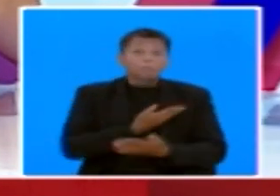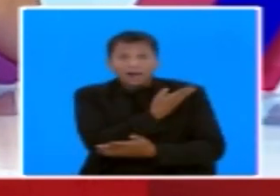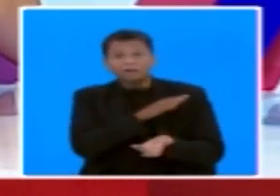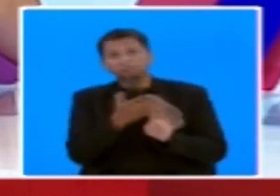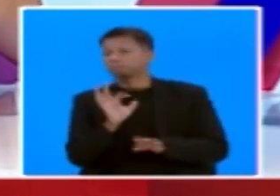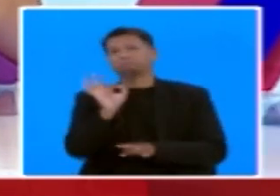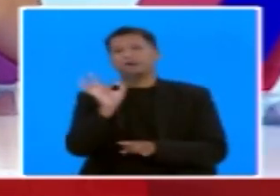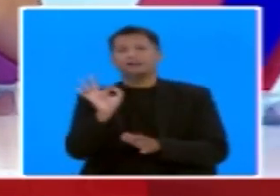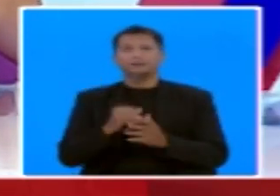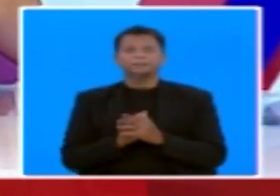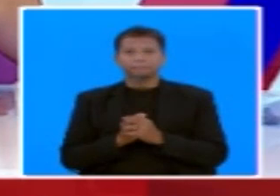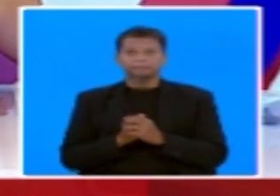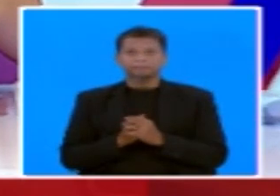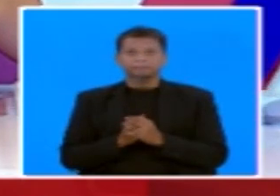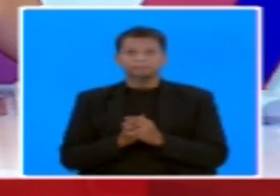dalam kejadian ini.